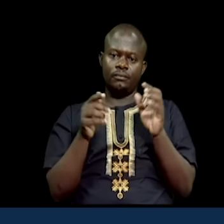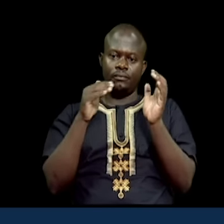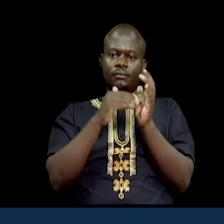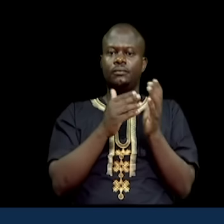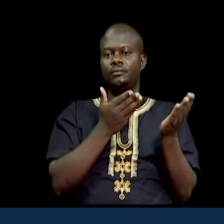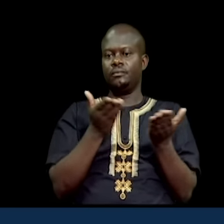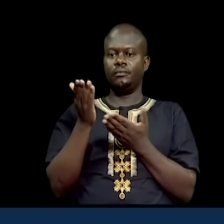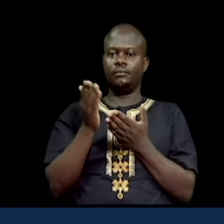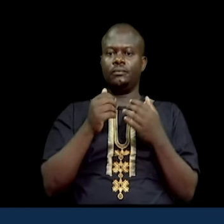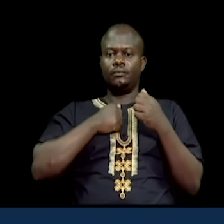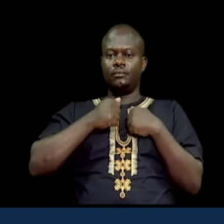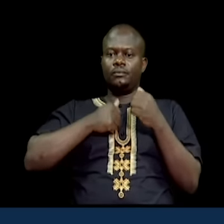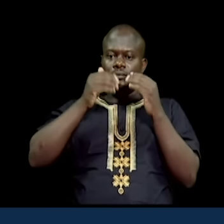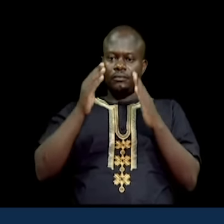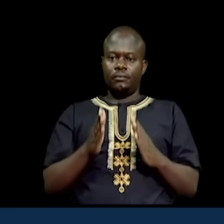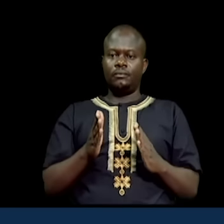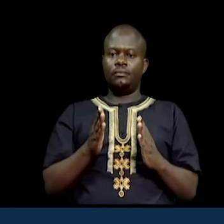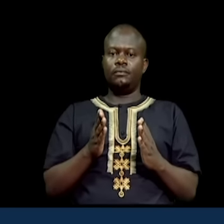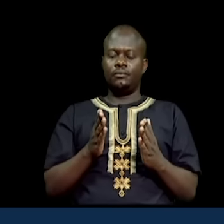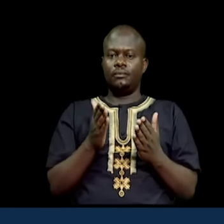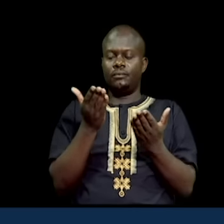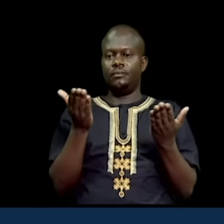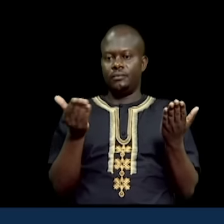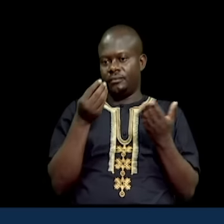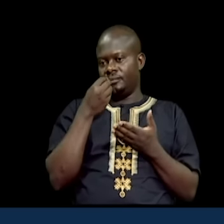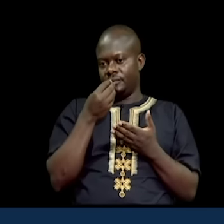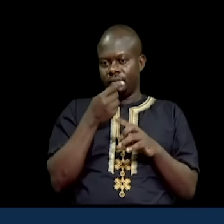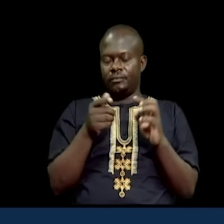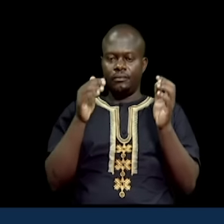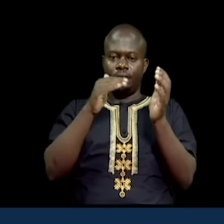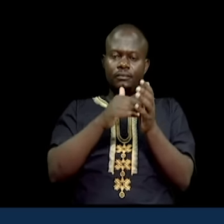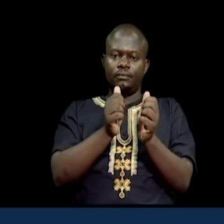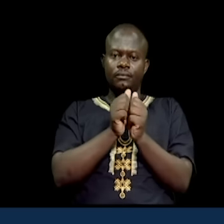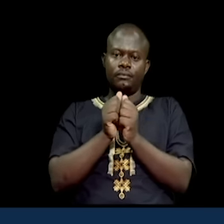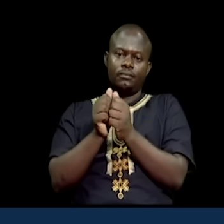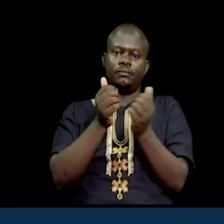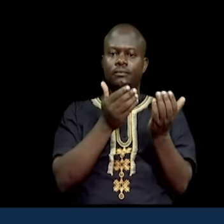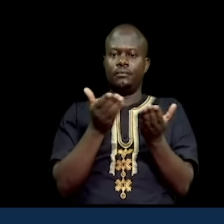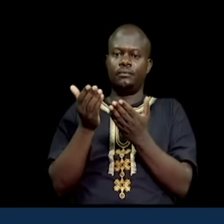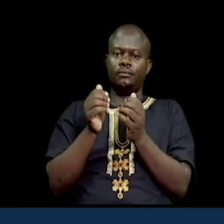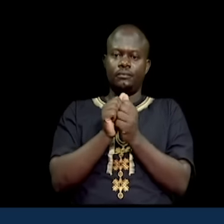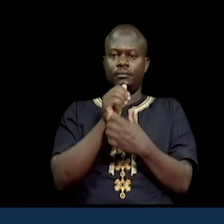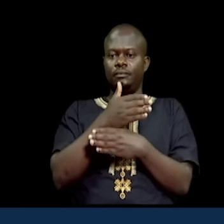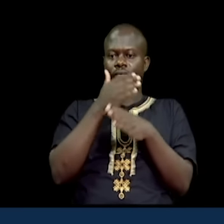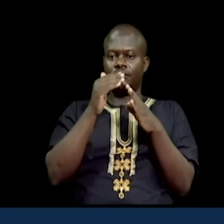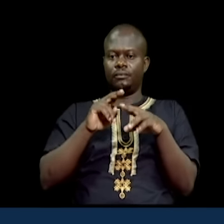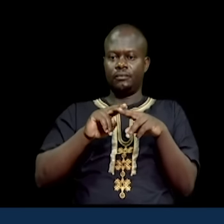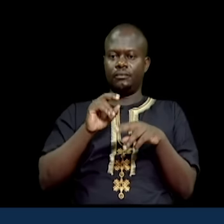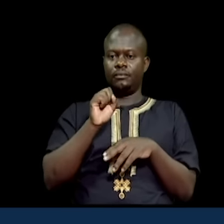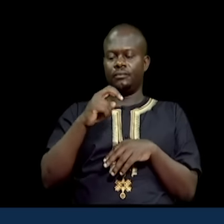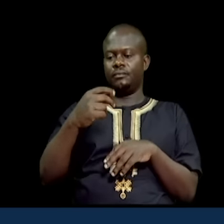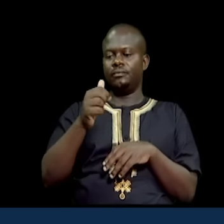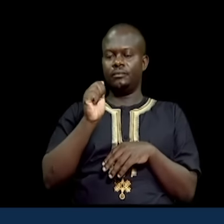yakiriye mugenzi w'u Rwanda ku meza ndetse banaganira bari kumwe na Minisitiri w'Intebe wa